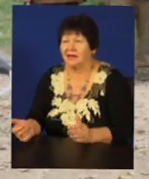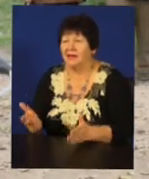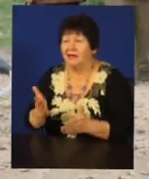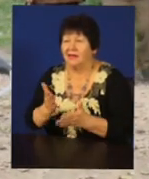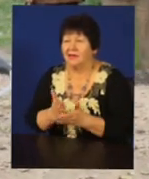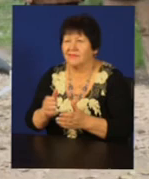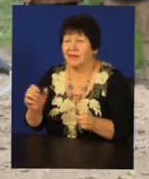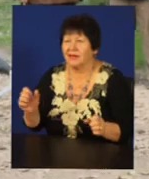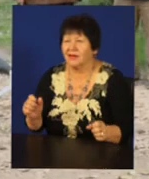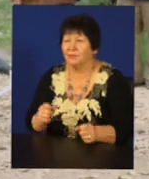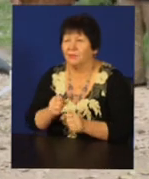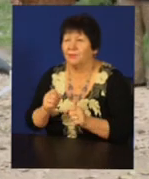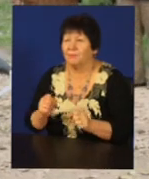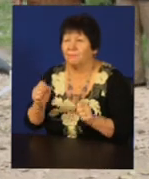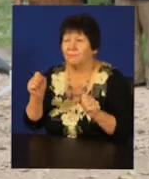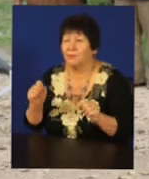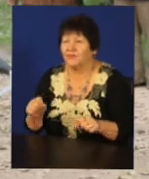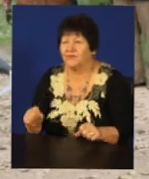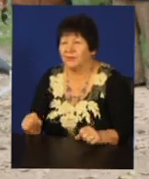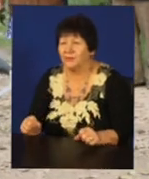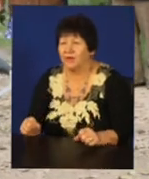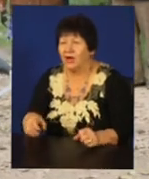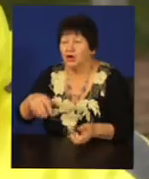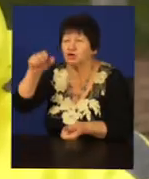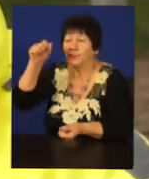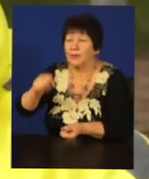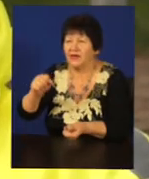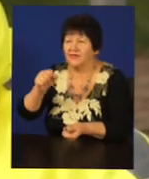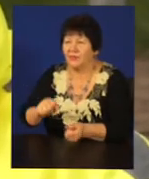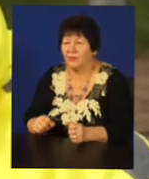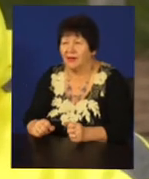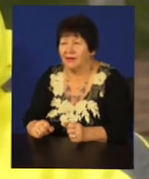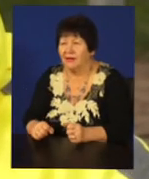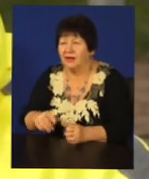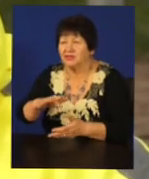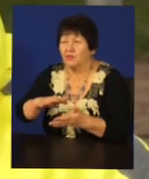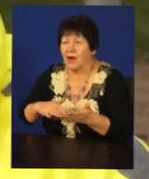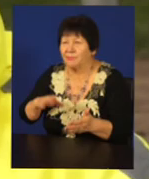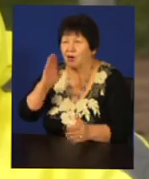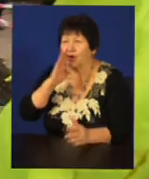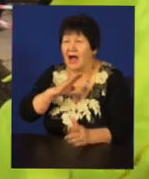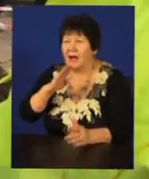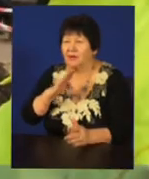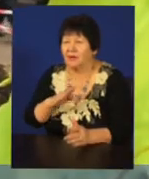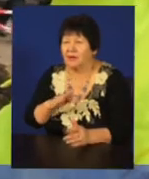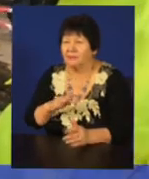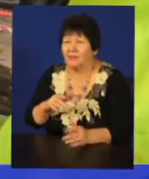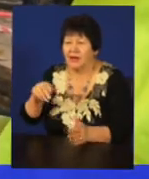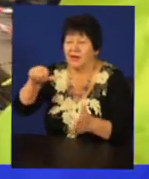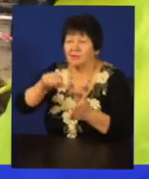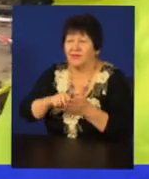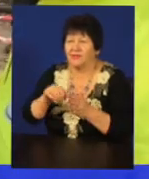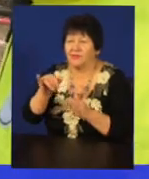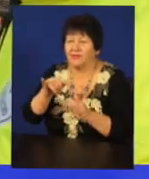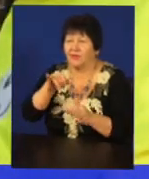Inclusiv 800 km de canalizare sub presiune și o stație de pompare a apelor uzate. Reprezentanții